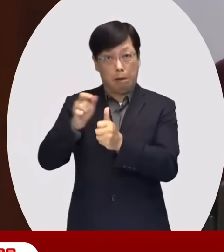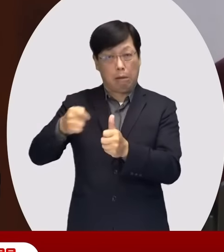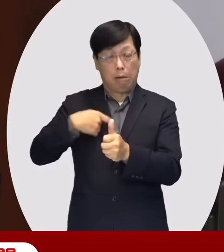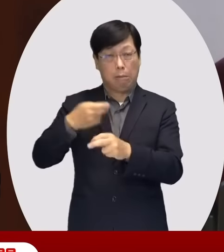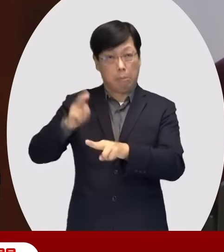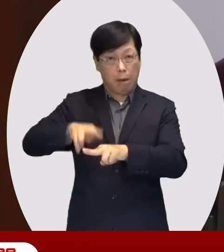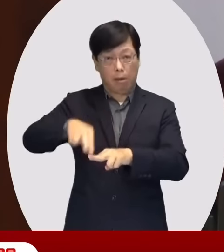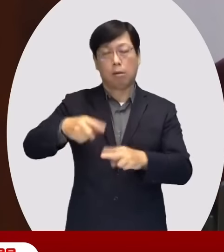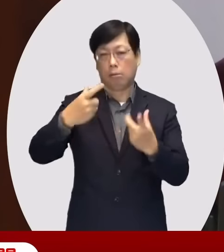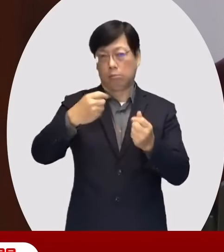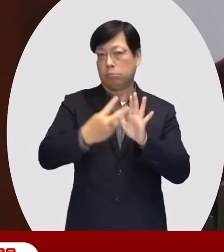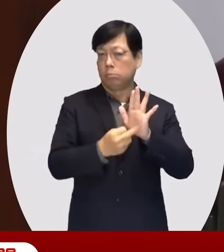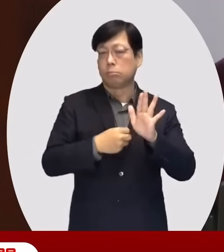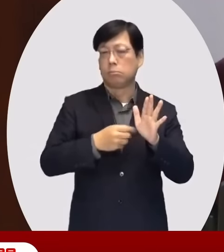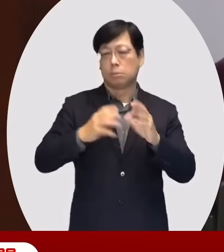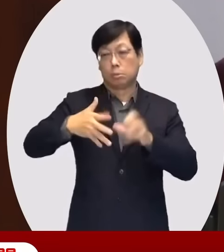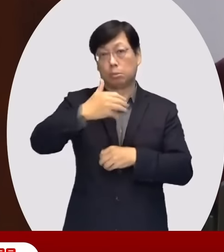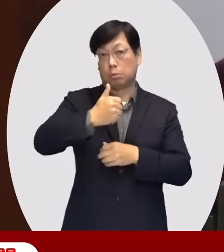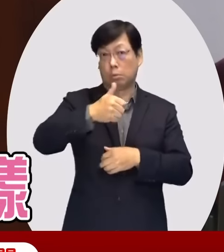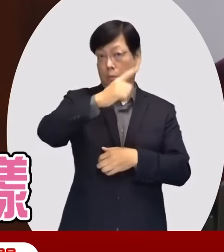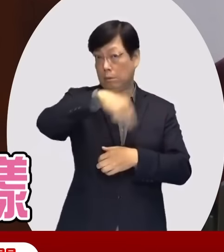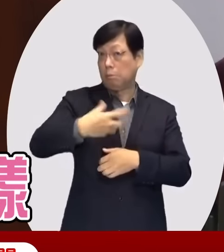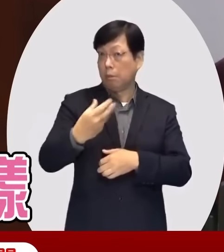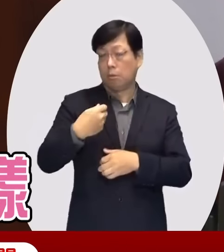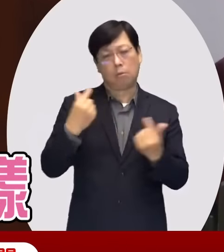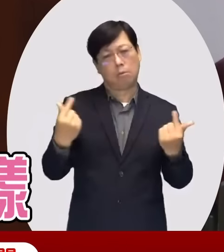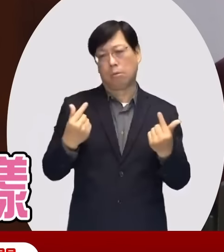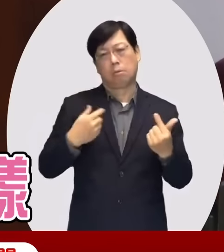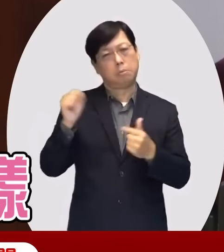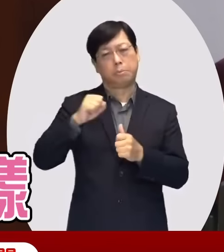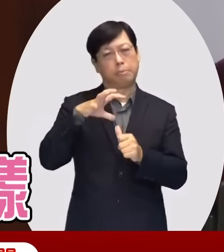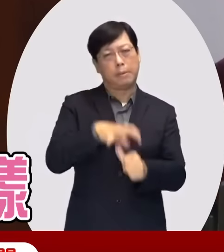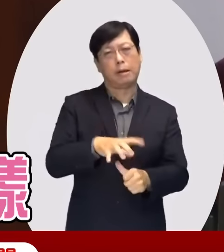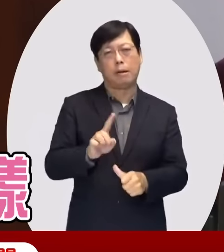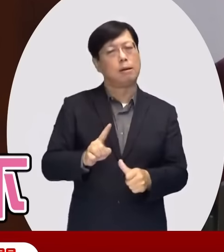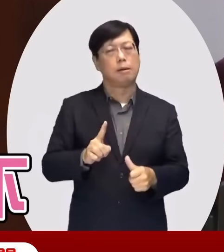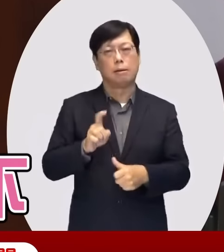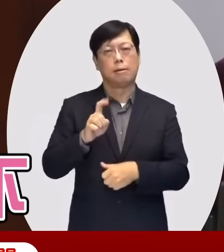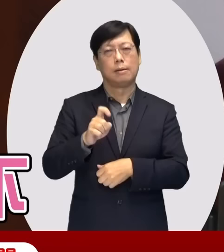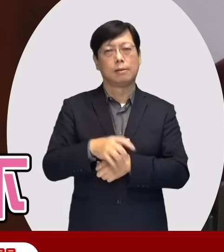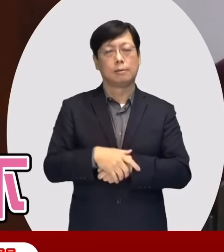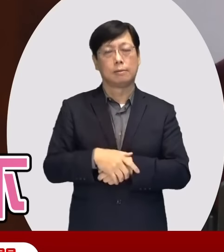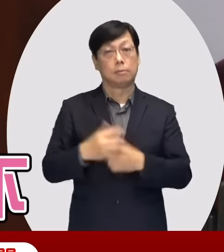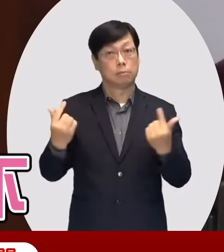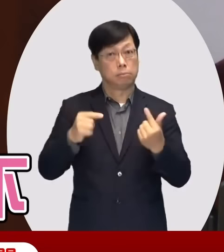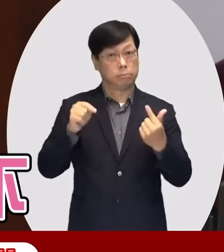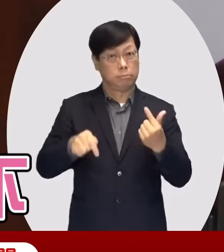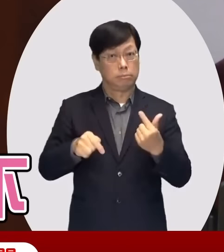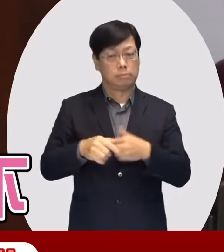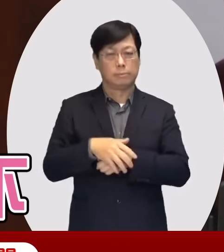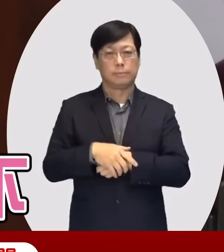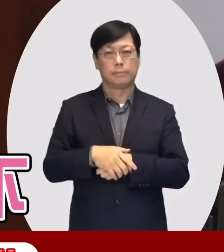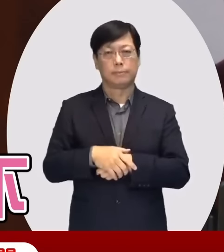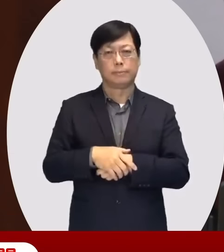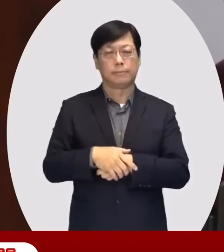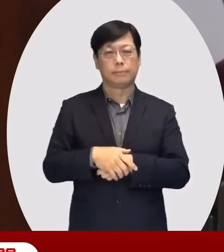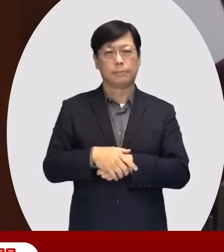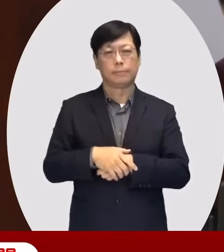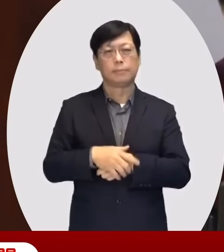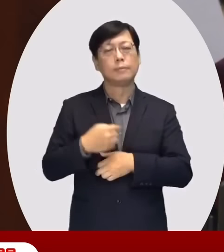准备程序时，也说了一句：“总统不来，好像也不能怎么样。”在这样的情况之